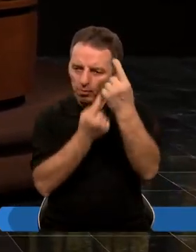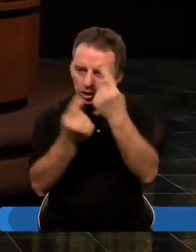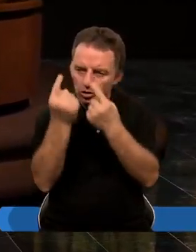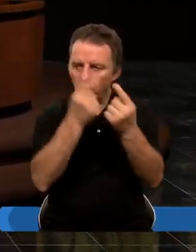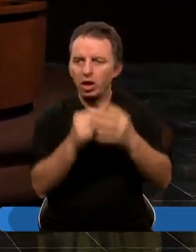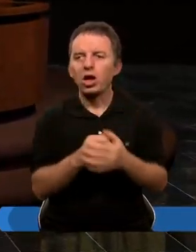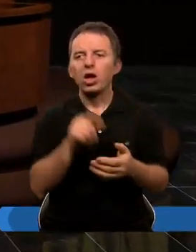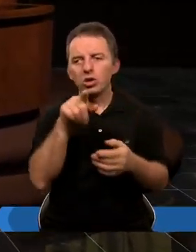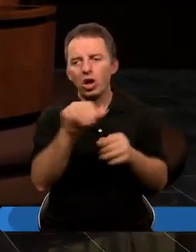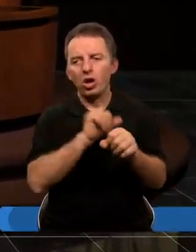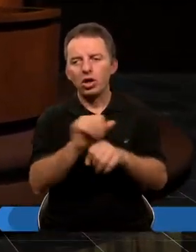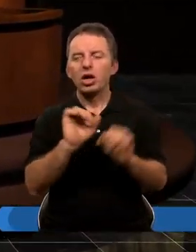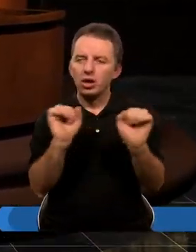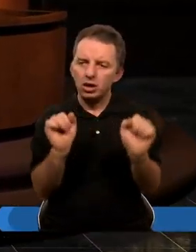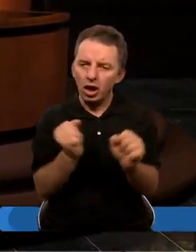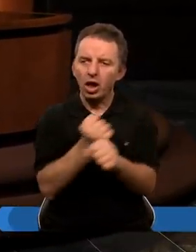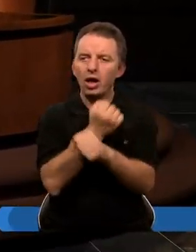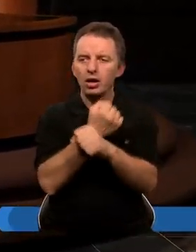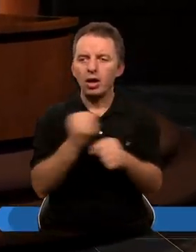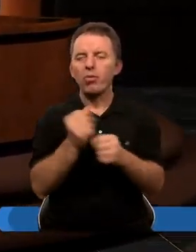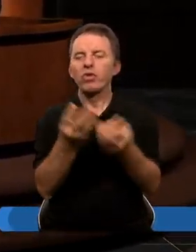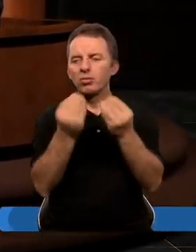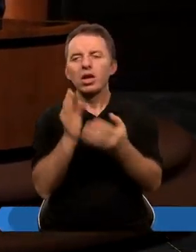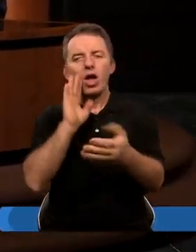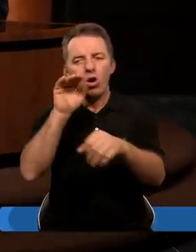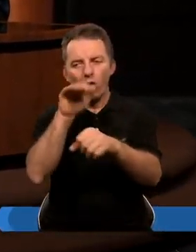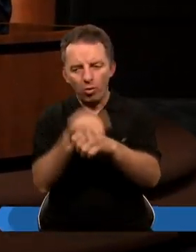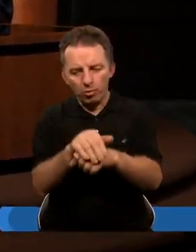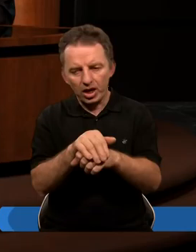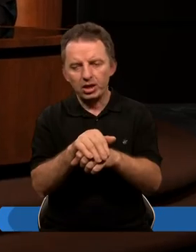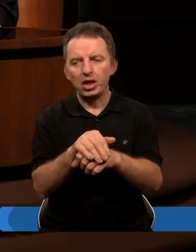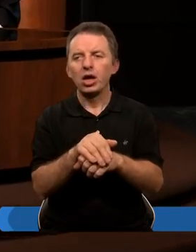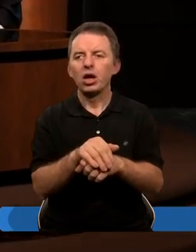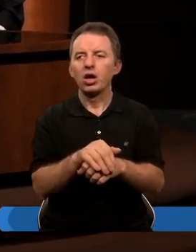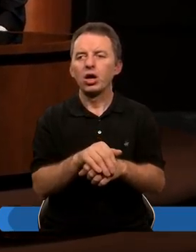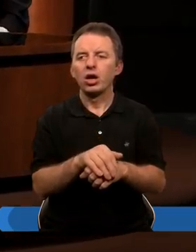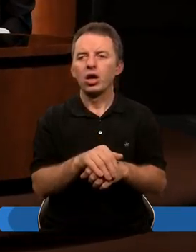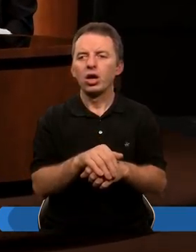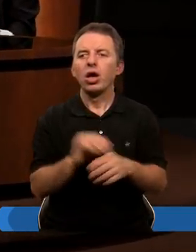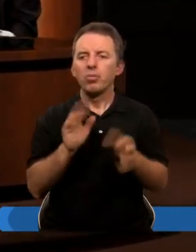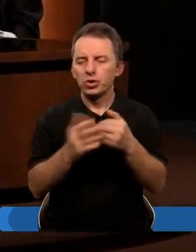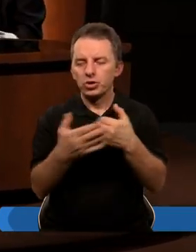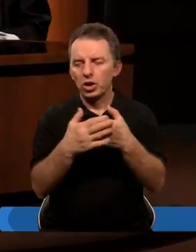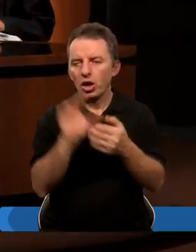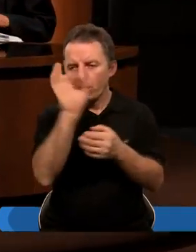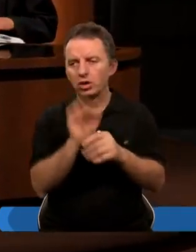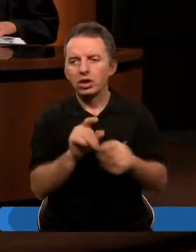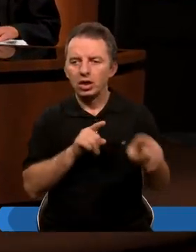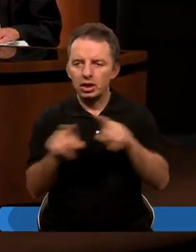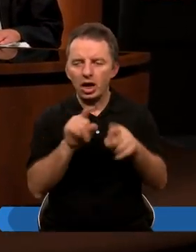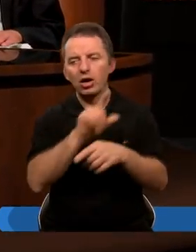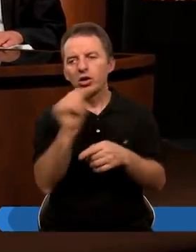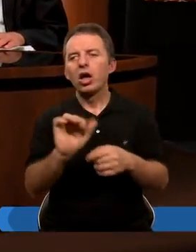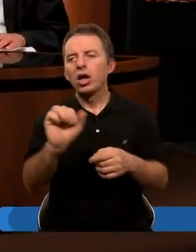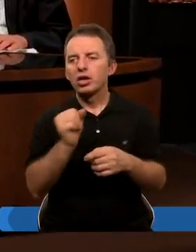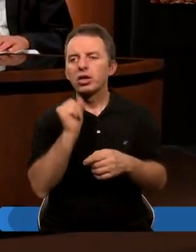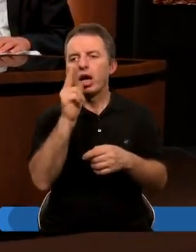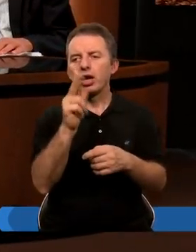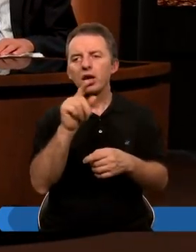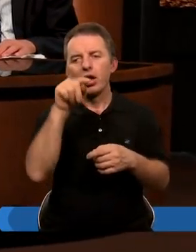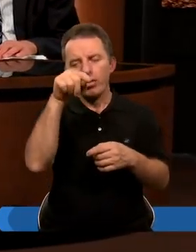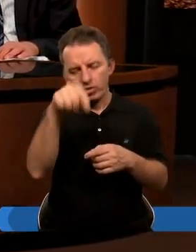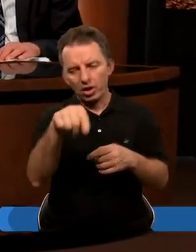niesamowita obietnica, a przy okazji też znak, że jednak w tym